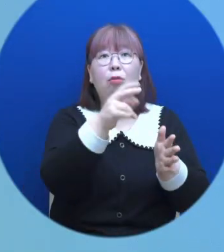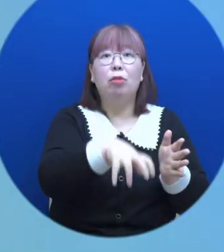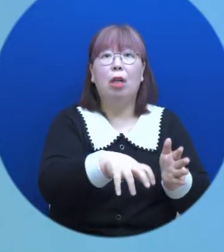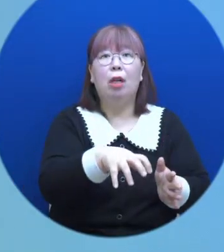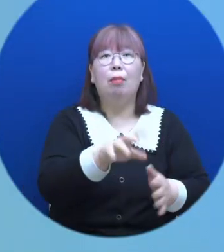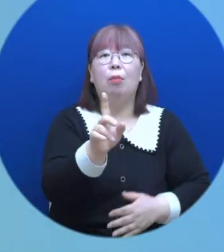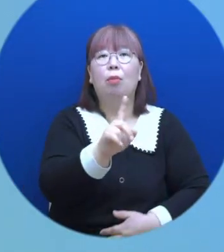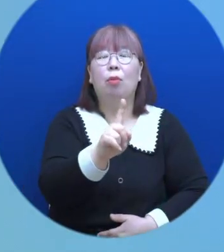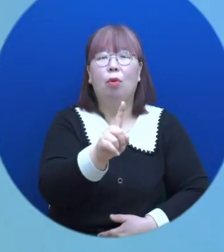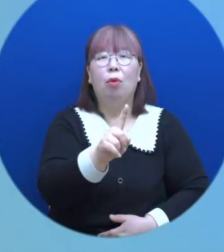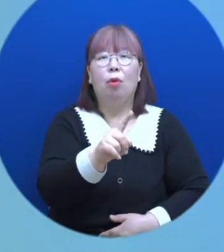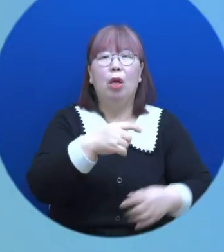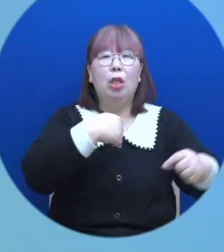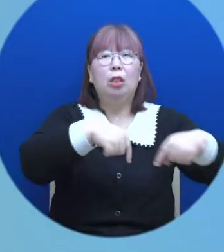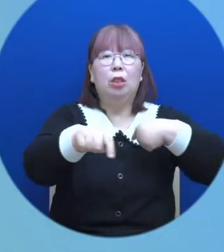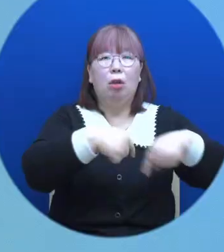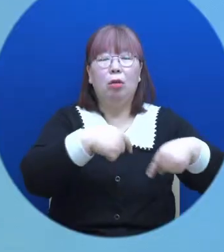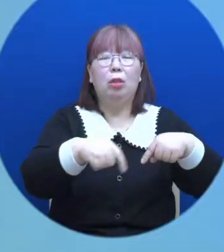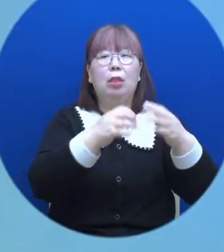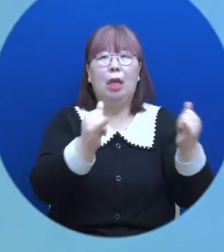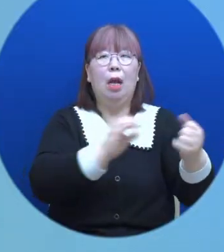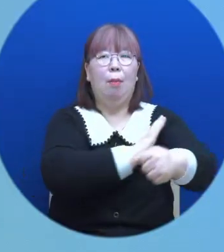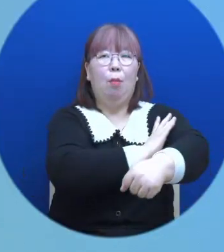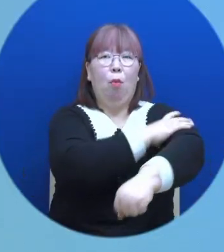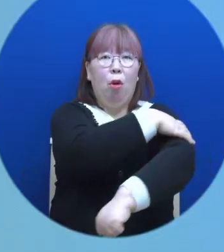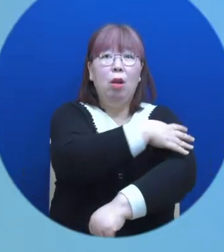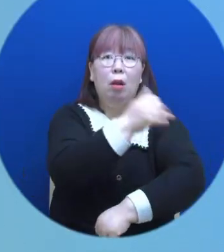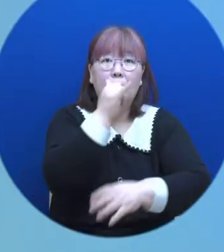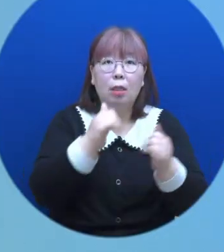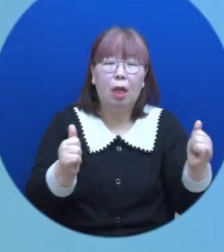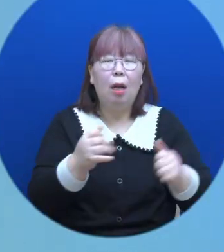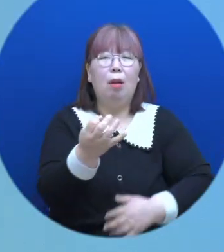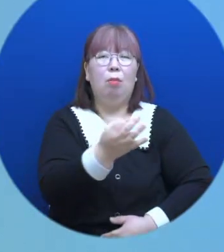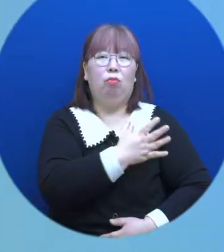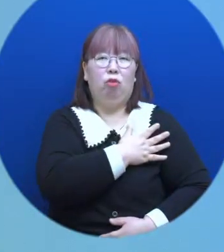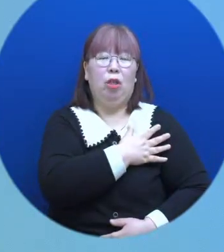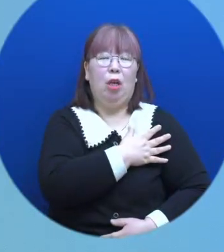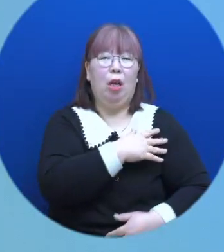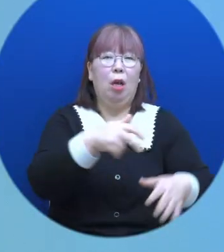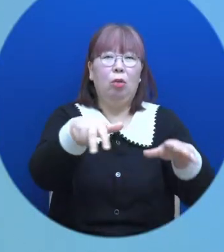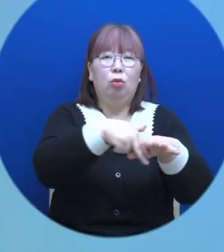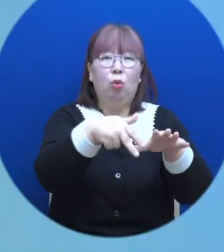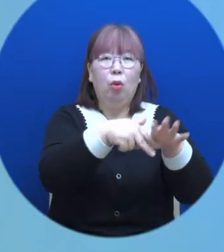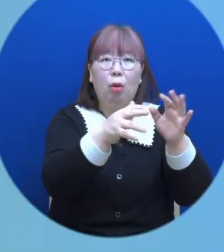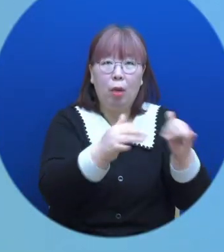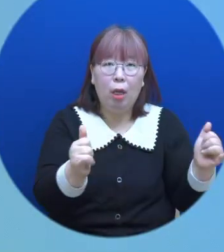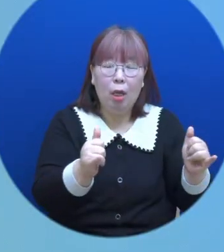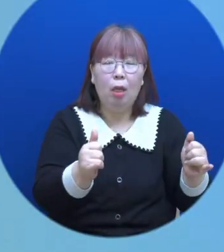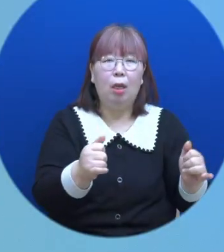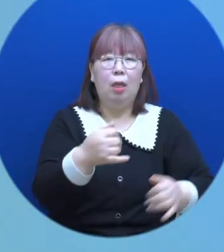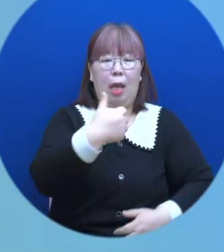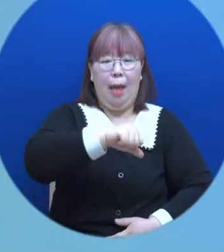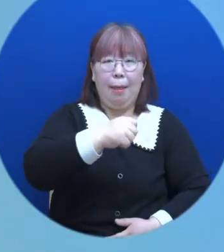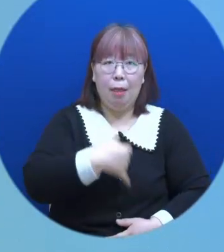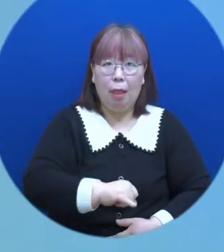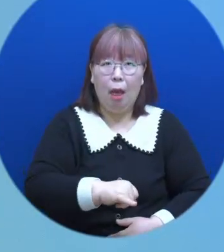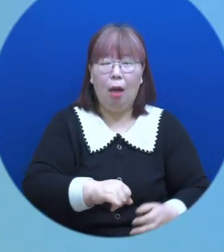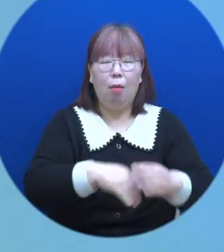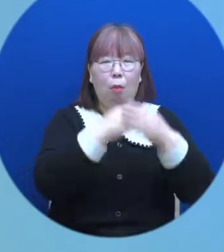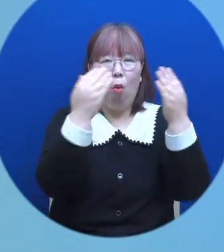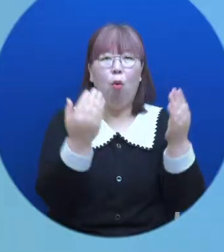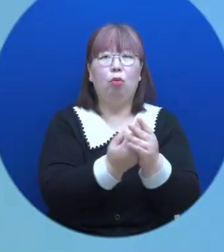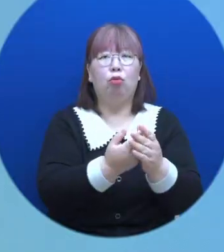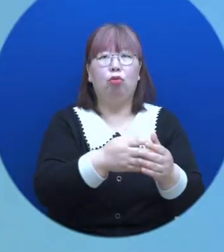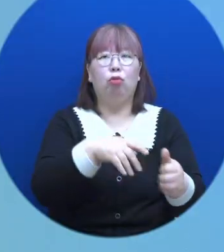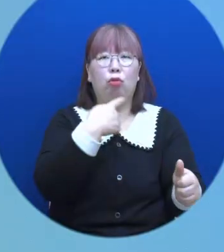사람들? 정치인들, 권력 있는 사람들, 부자, 종교인들, 그러므로 그 자녀들도 교육을